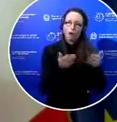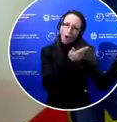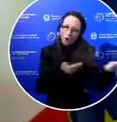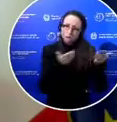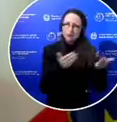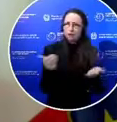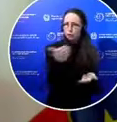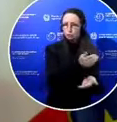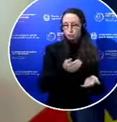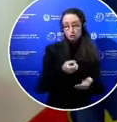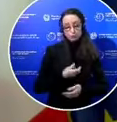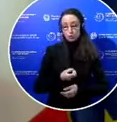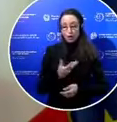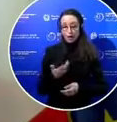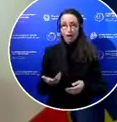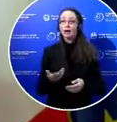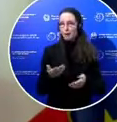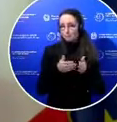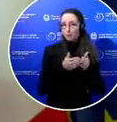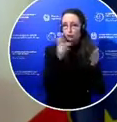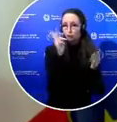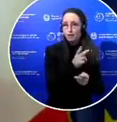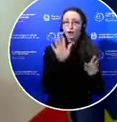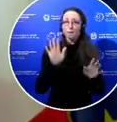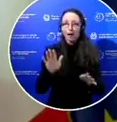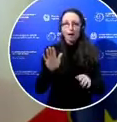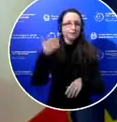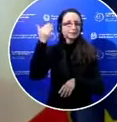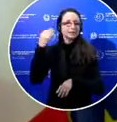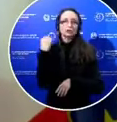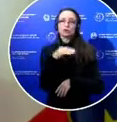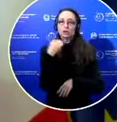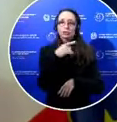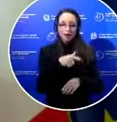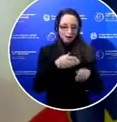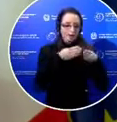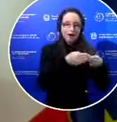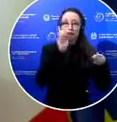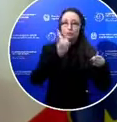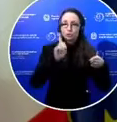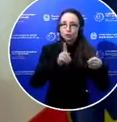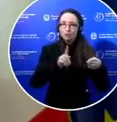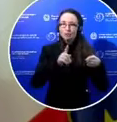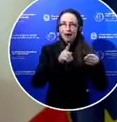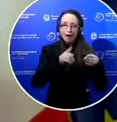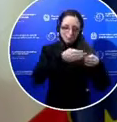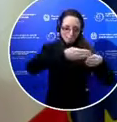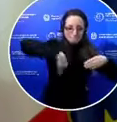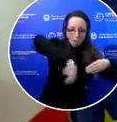nel 1200 a Genova, quando le navi dovevano stare dentro il porto, perché c'era mare grosso, non c'era il vento adatto per poter andare